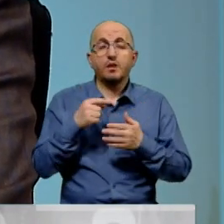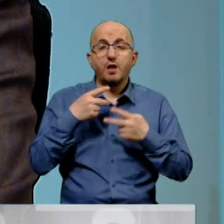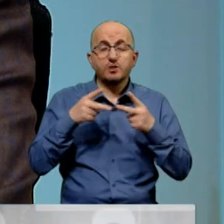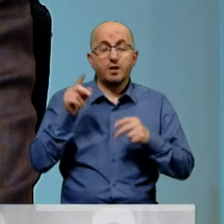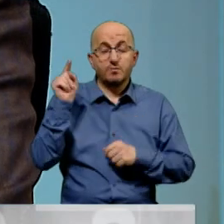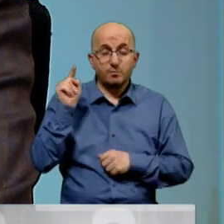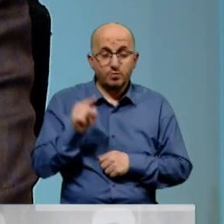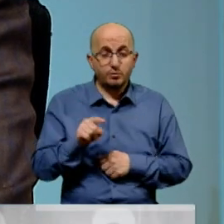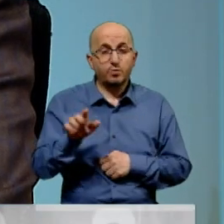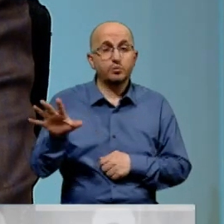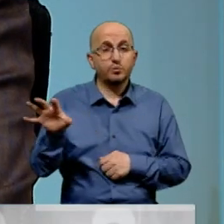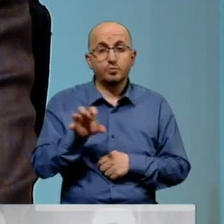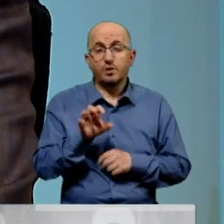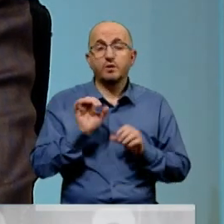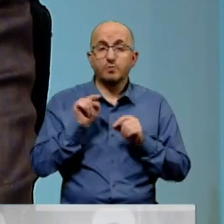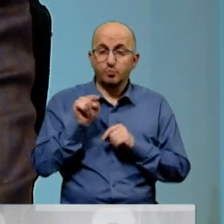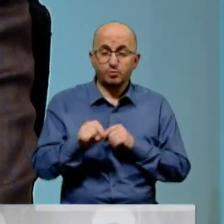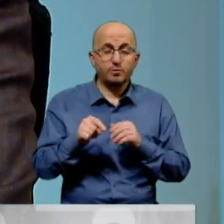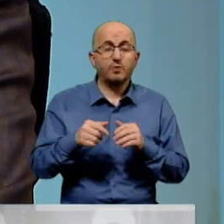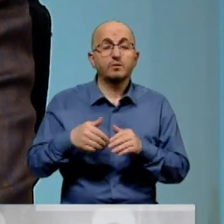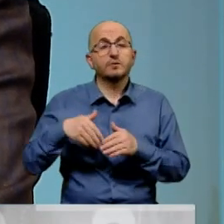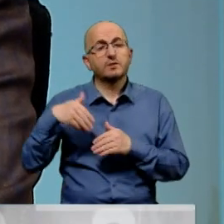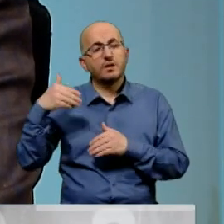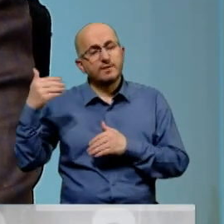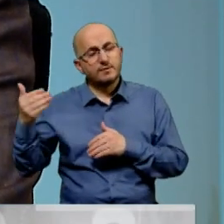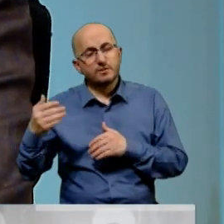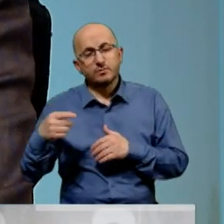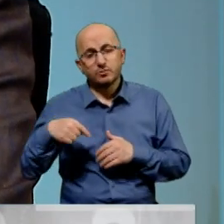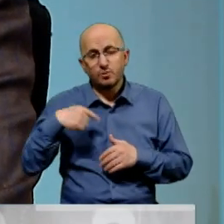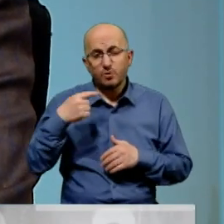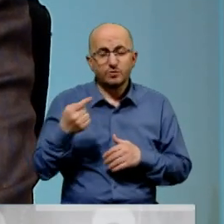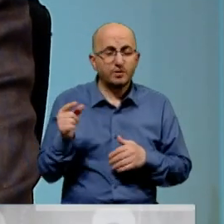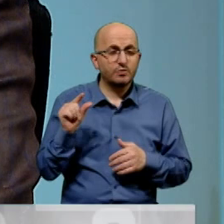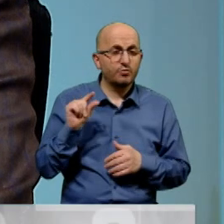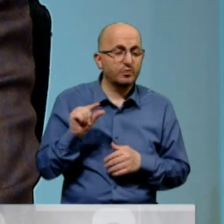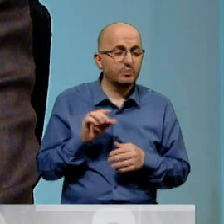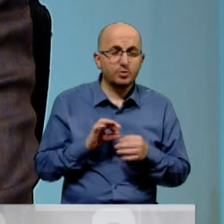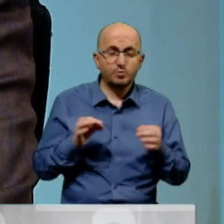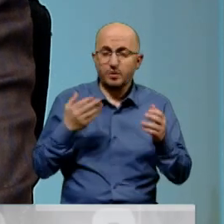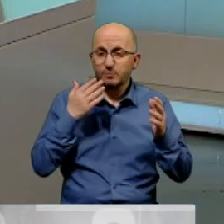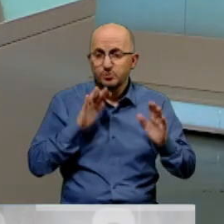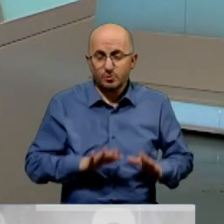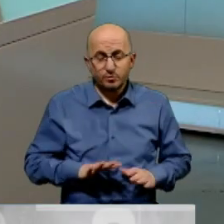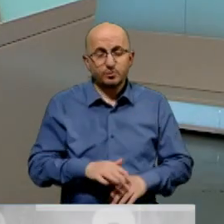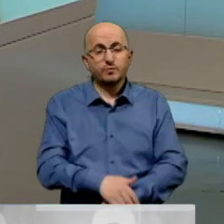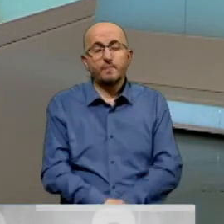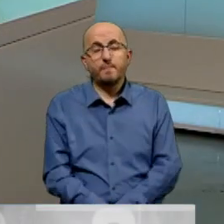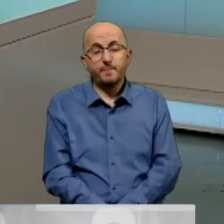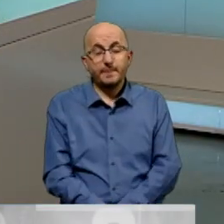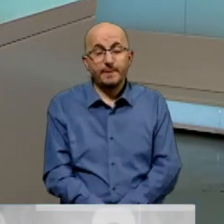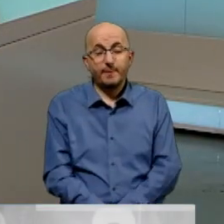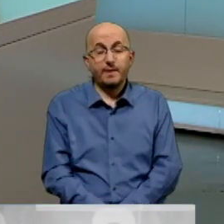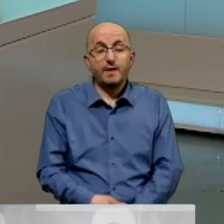sünnet veçesi budur gerisi hakkında bizim söyleyecek en ufak bir ifademizde yoktur o zaman